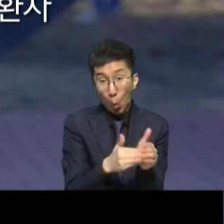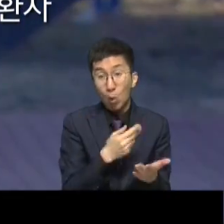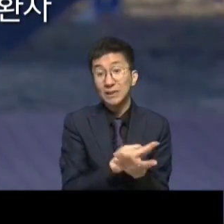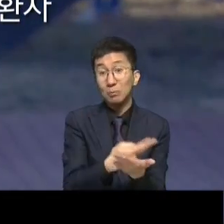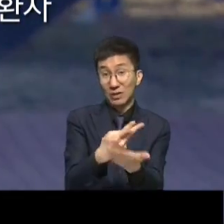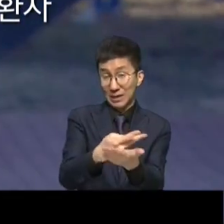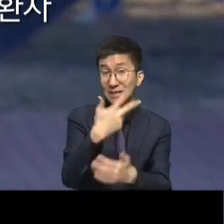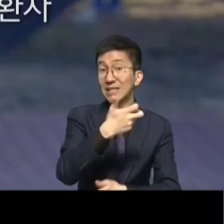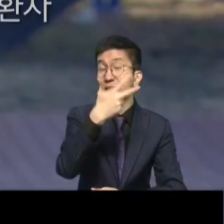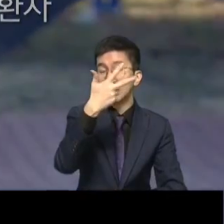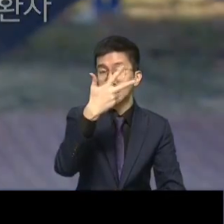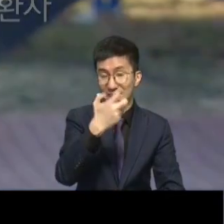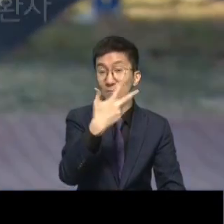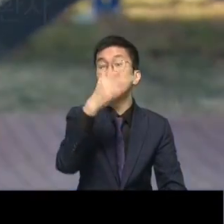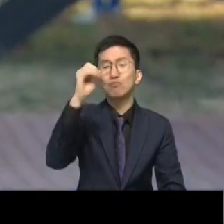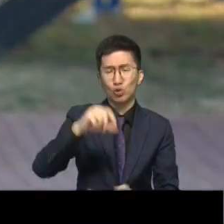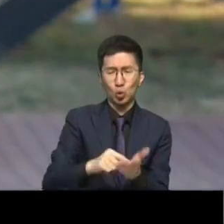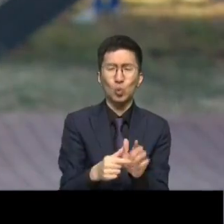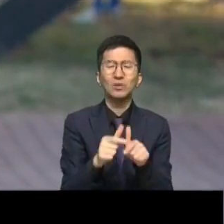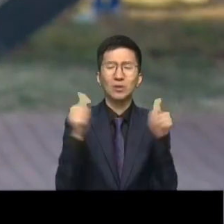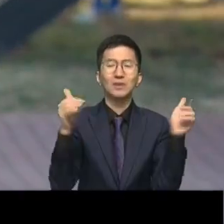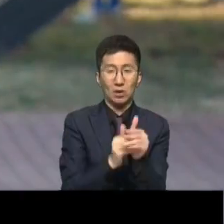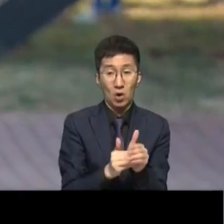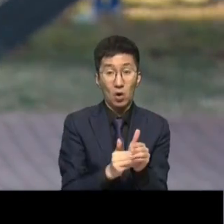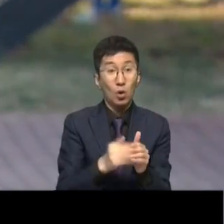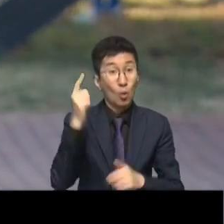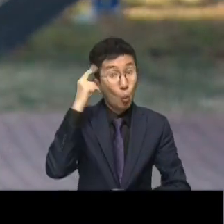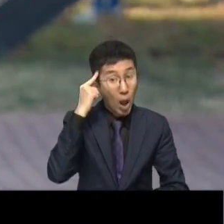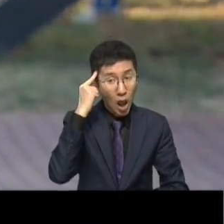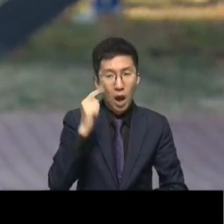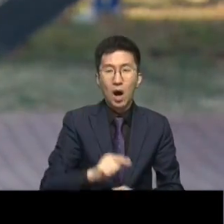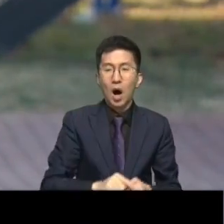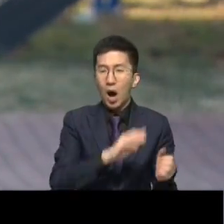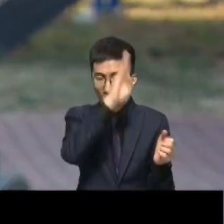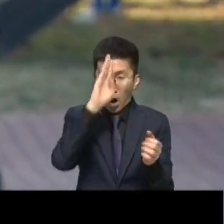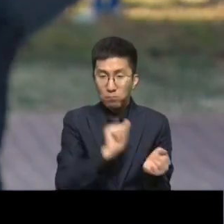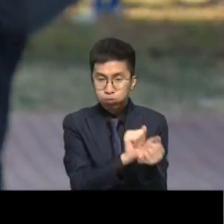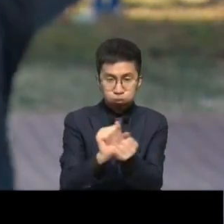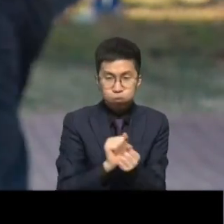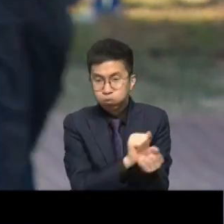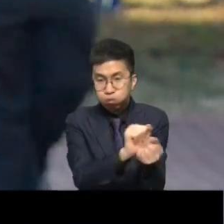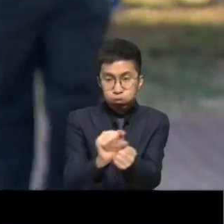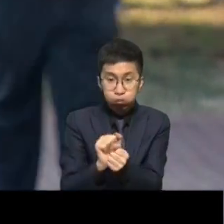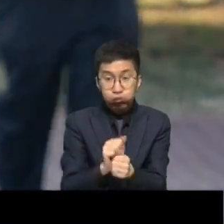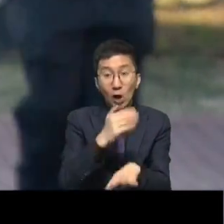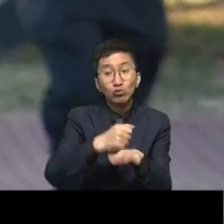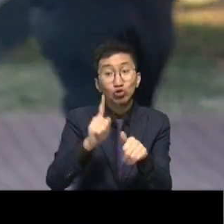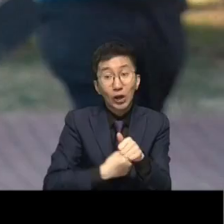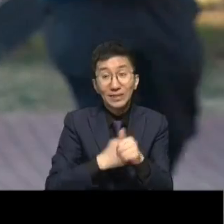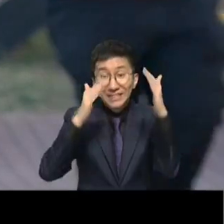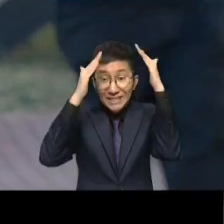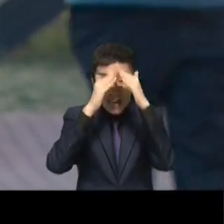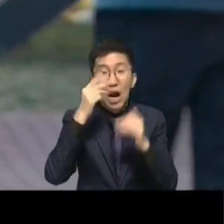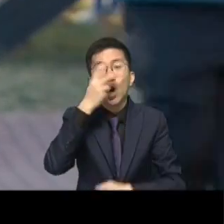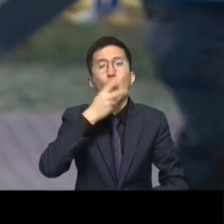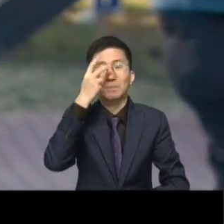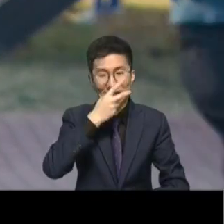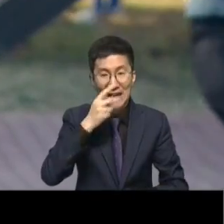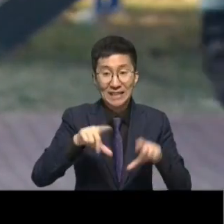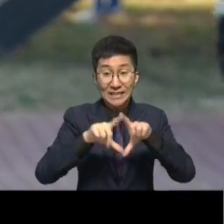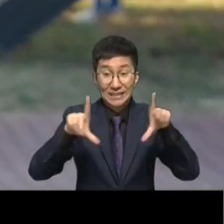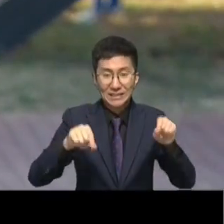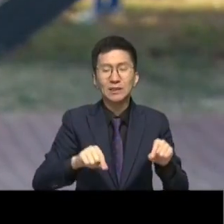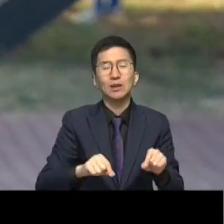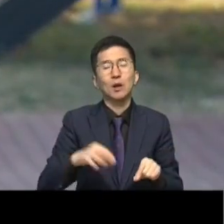77%나 증가했습니다. 이렇게 진단 수요가 폭증하면서 시 당국에서는 자가 진단 검사기를